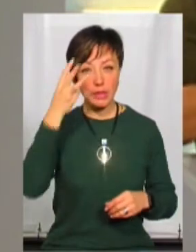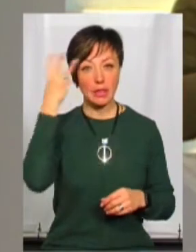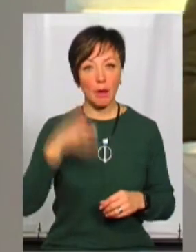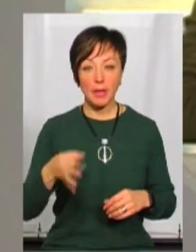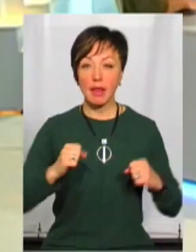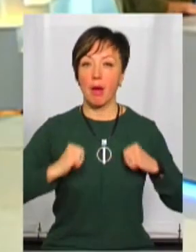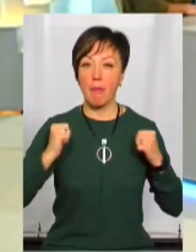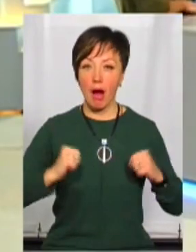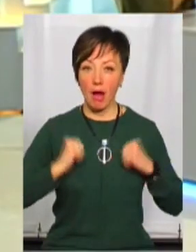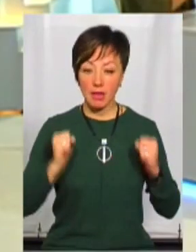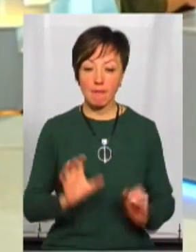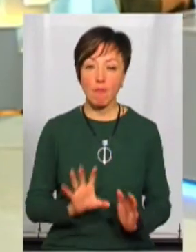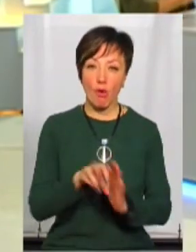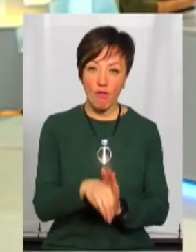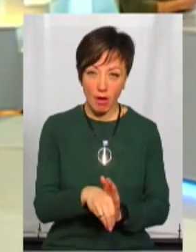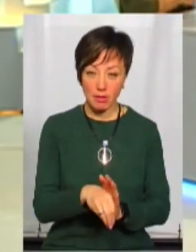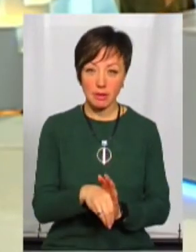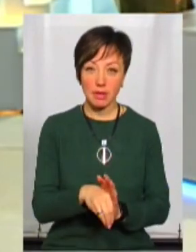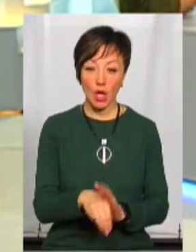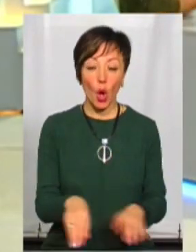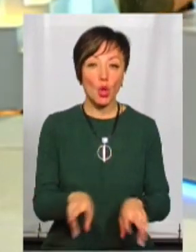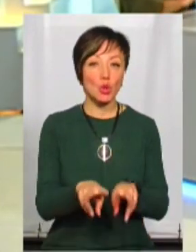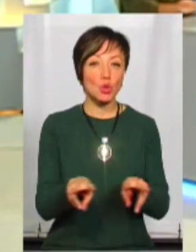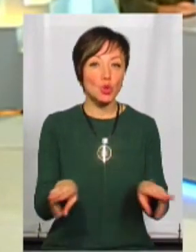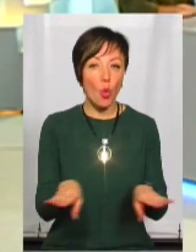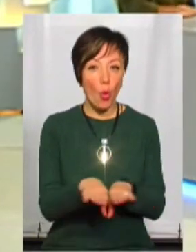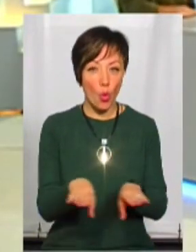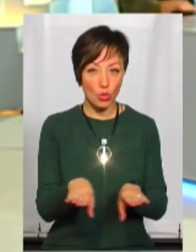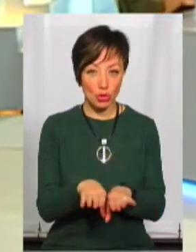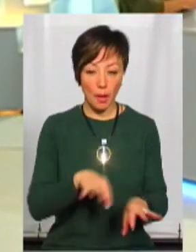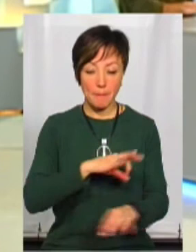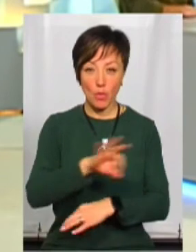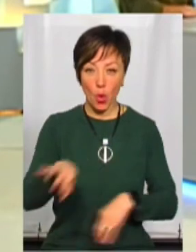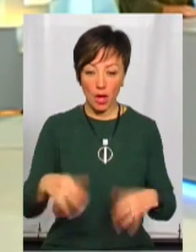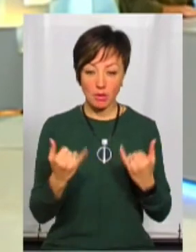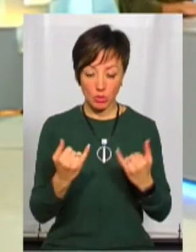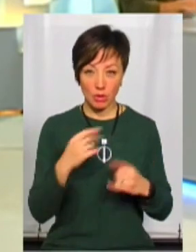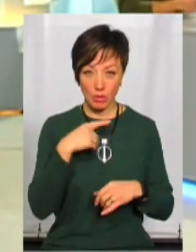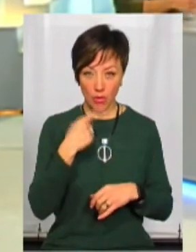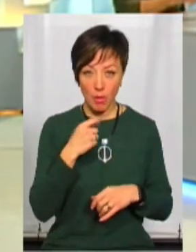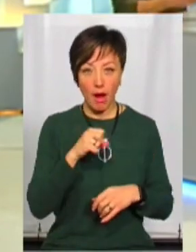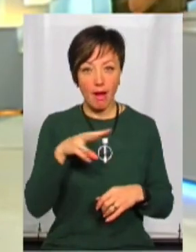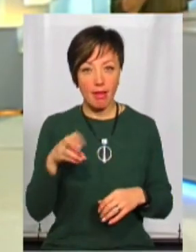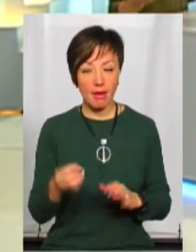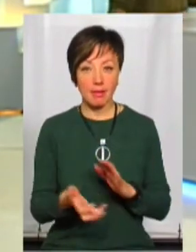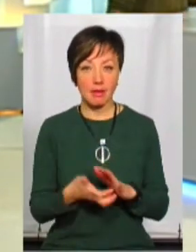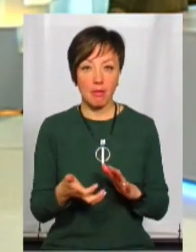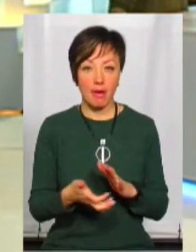Хмельниччині намагались впровадити в життя схожий проєкт, про який ми сьогодні говоримо, але за